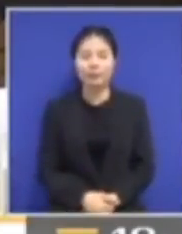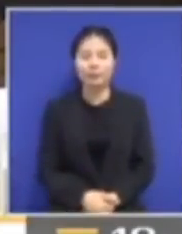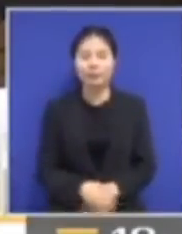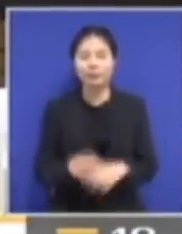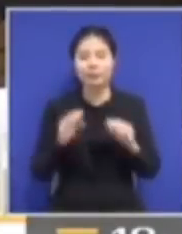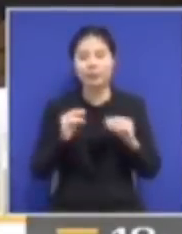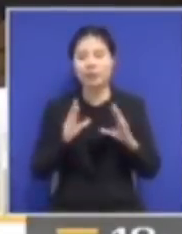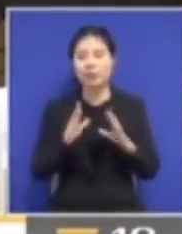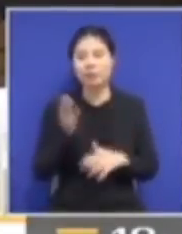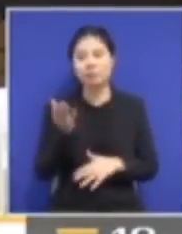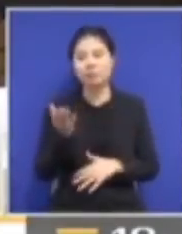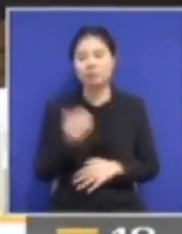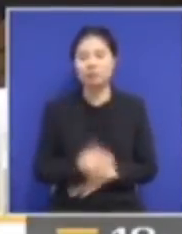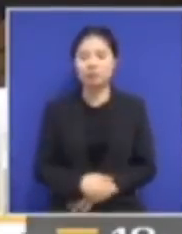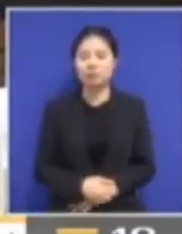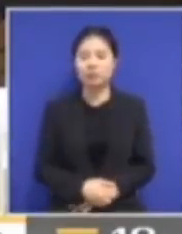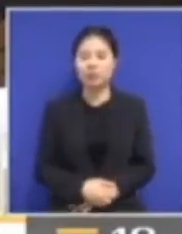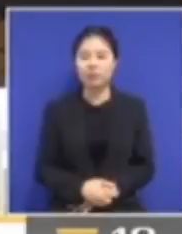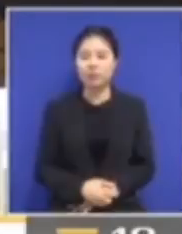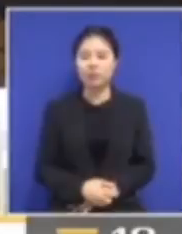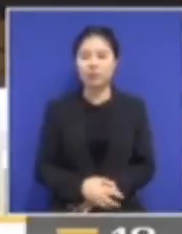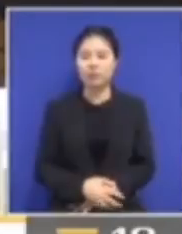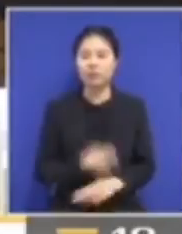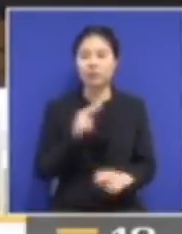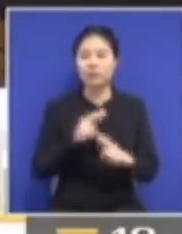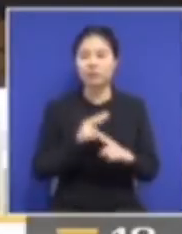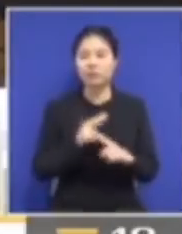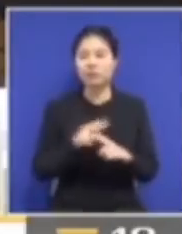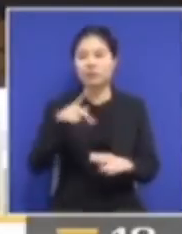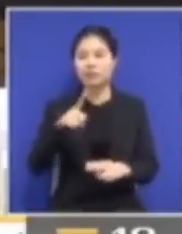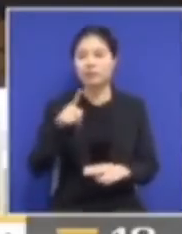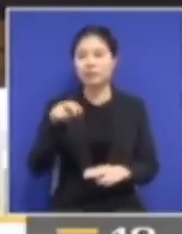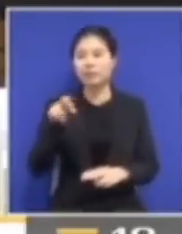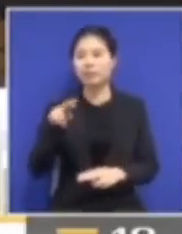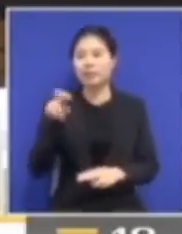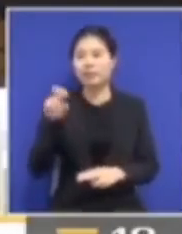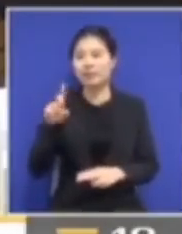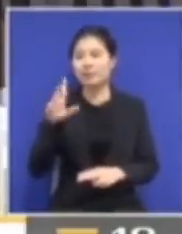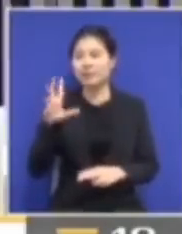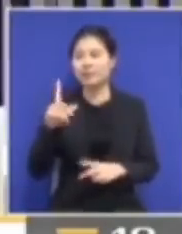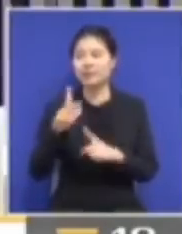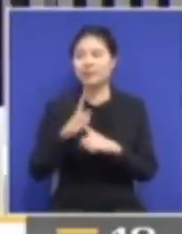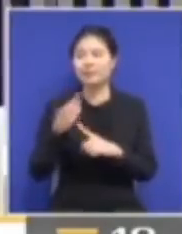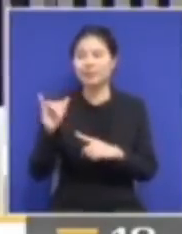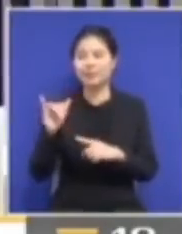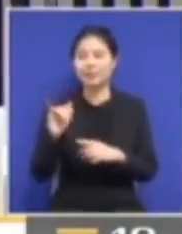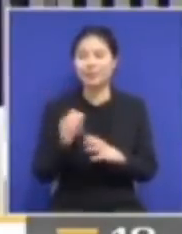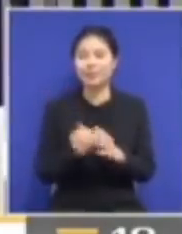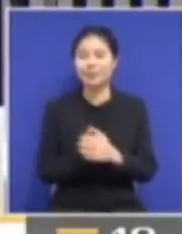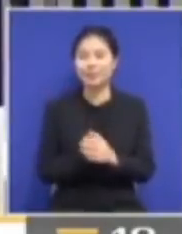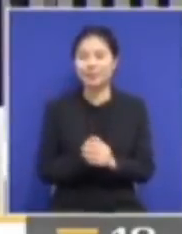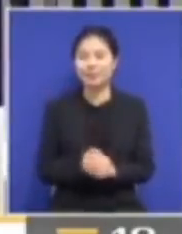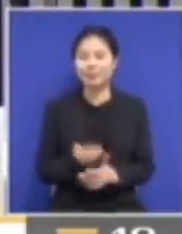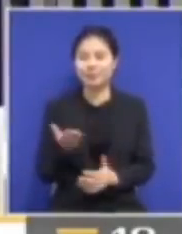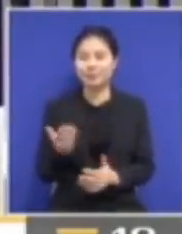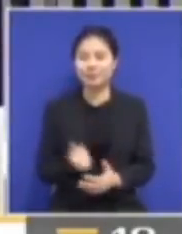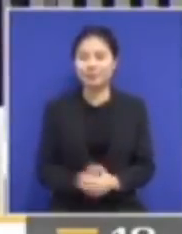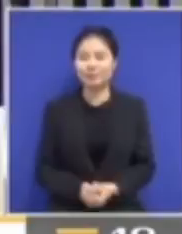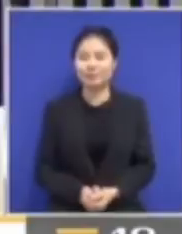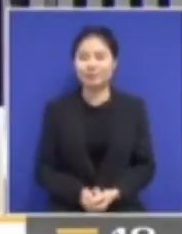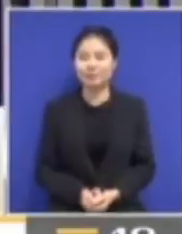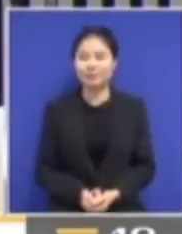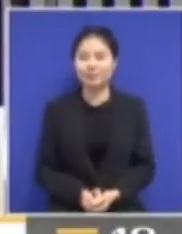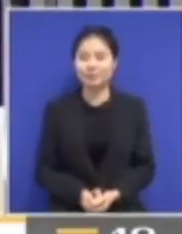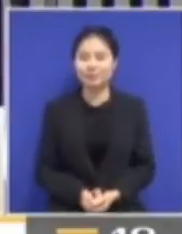านพลเอกปรีชาใช่ไหมครับ ครับเรียนท่านประธานที่เคารพครับตาม